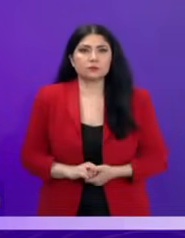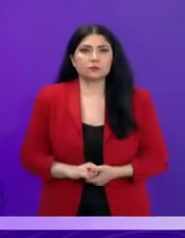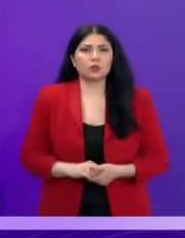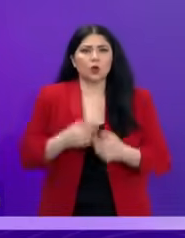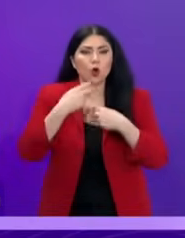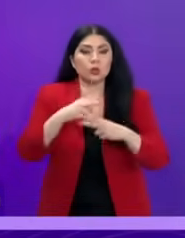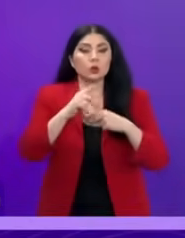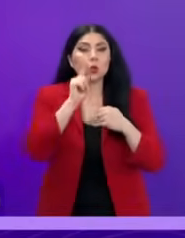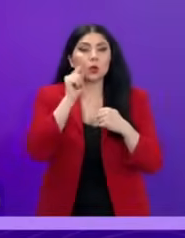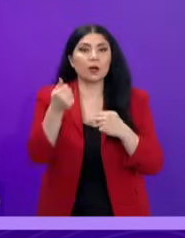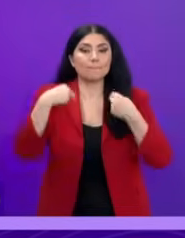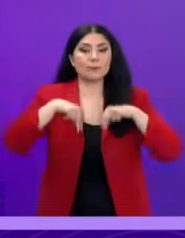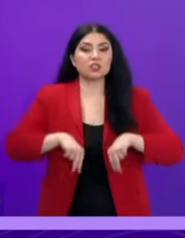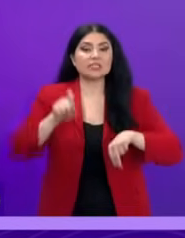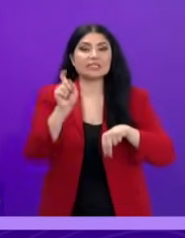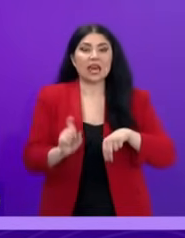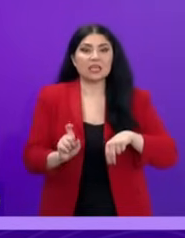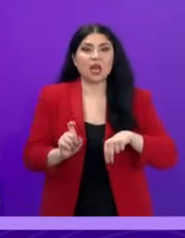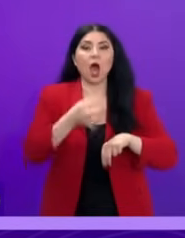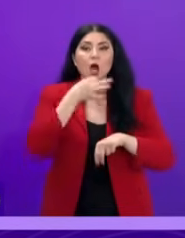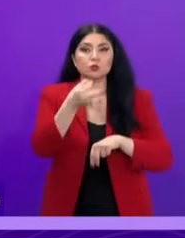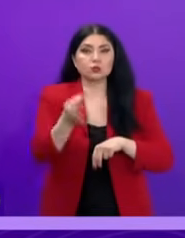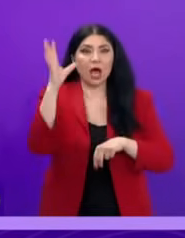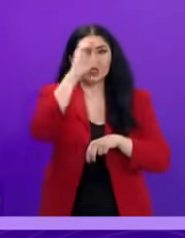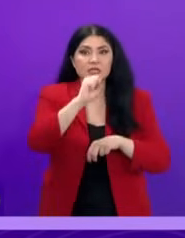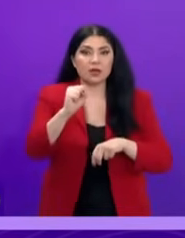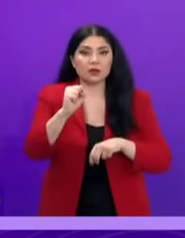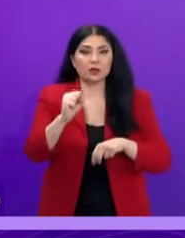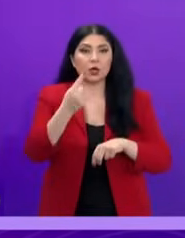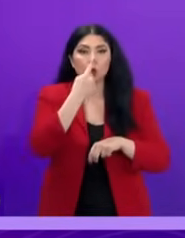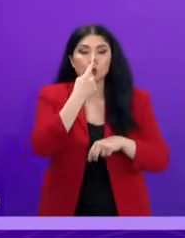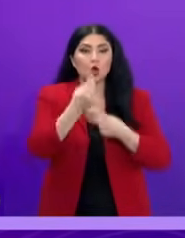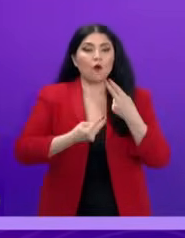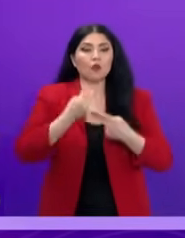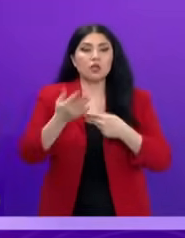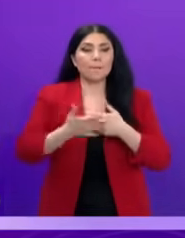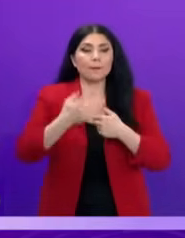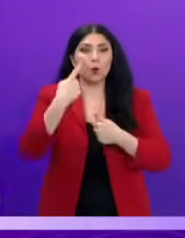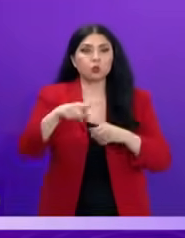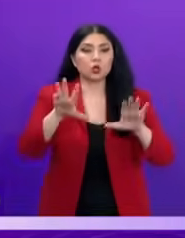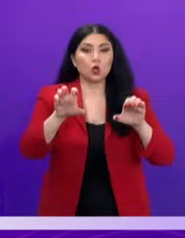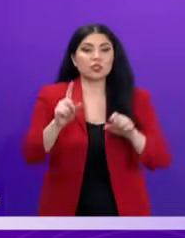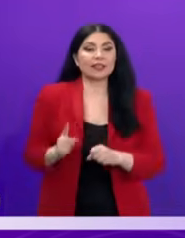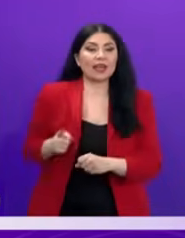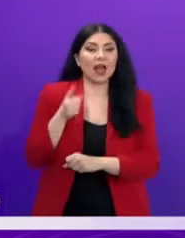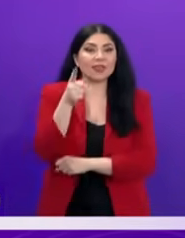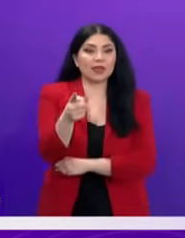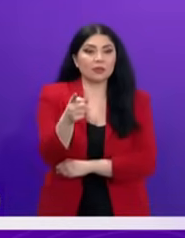Ucraina. Președintele Zelenski spunea aseară că rușii au folosit aproape 190 de